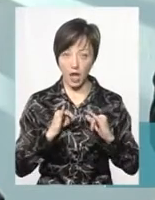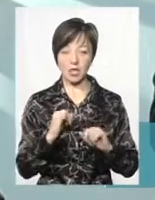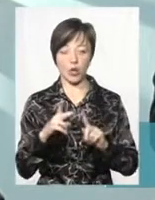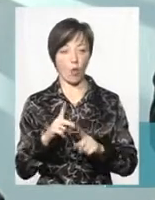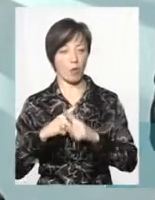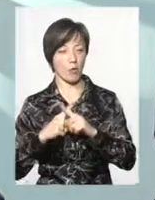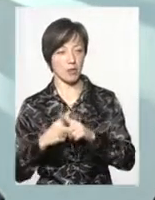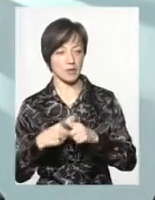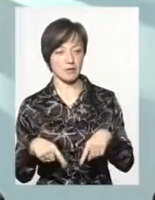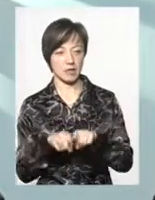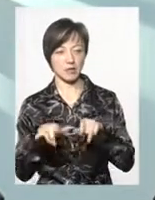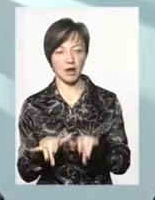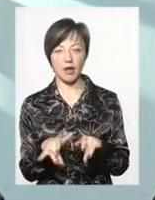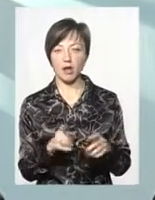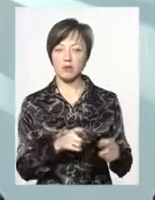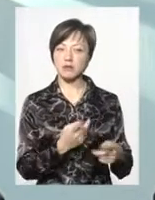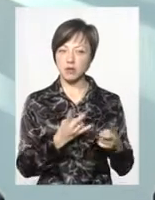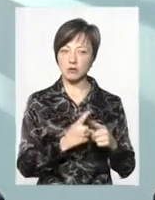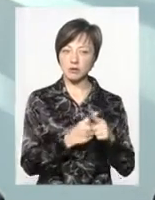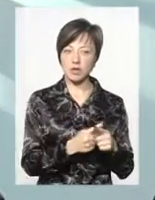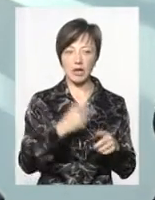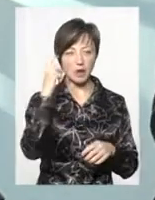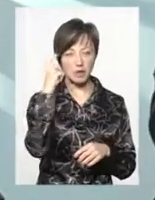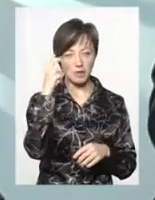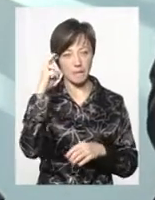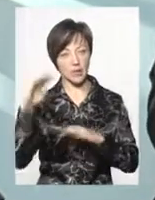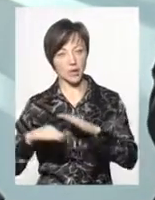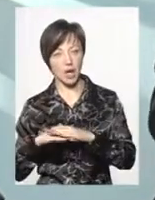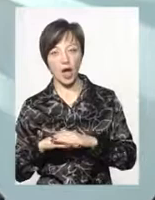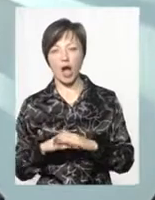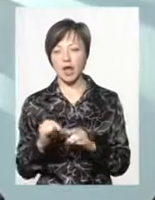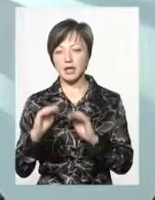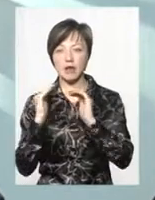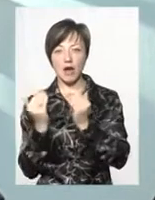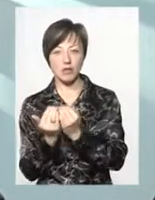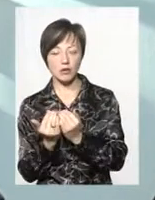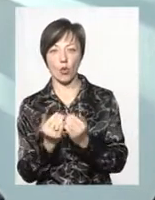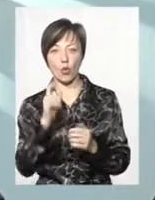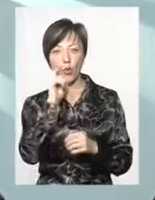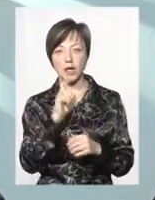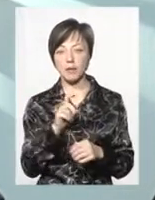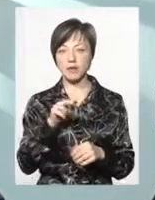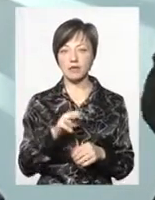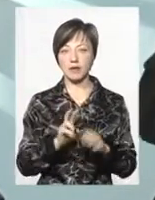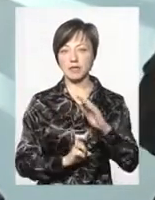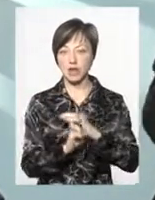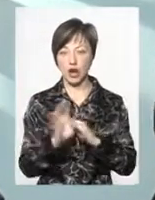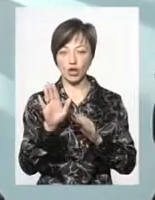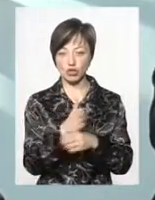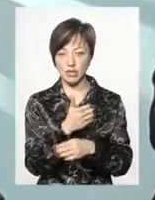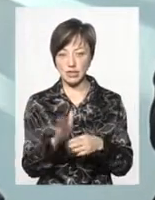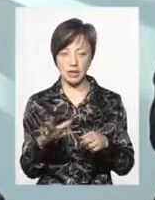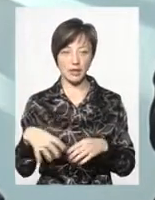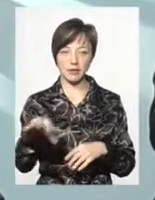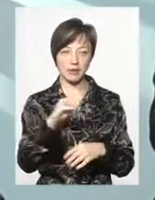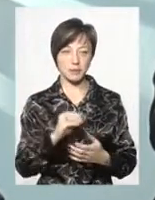тих справах. Десь поступиться Київський патріархат, десь автокефальний, десь Українська православна церква, хай частина, хай не